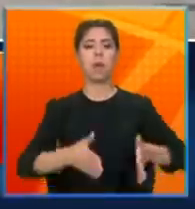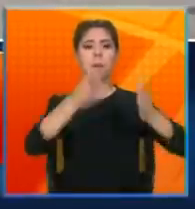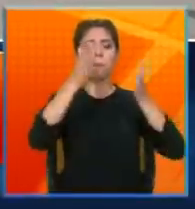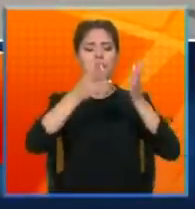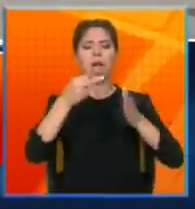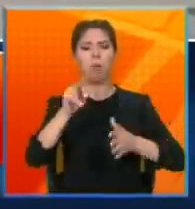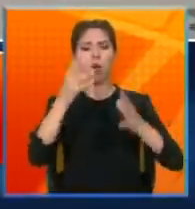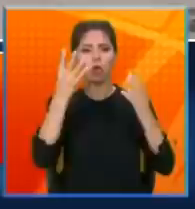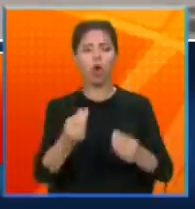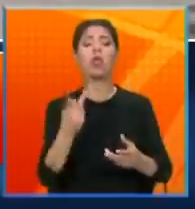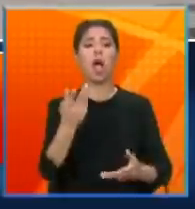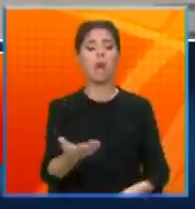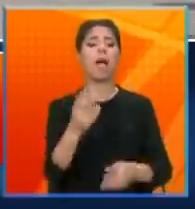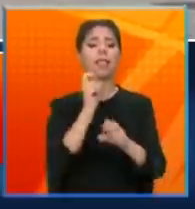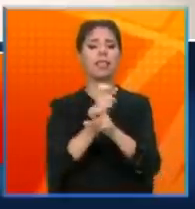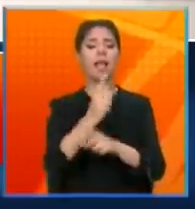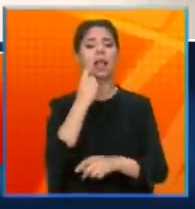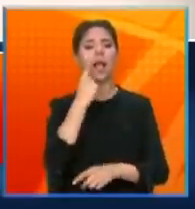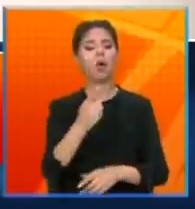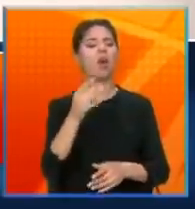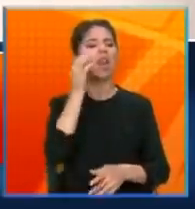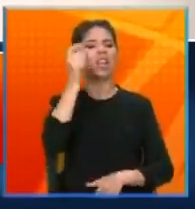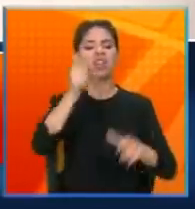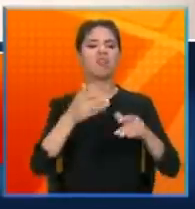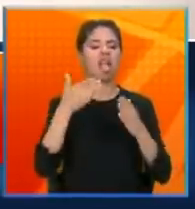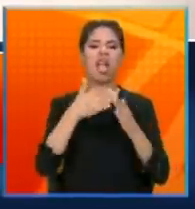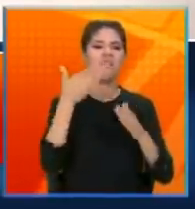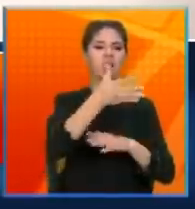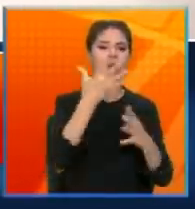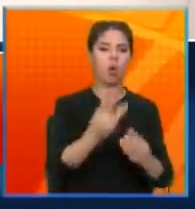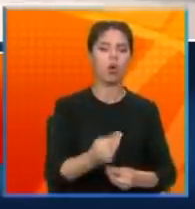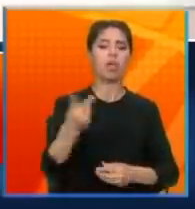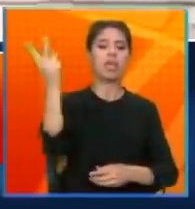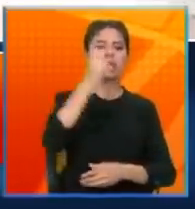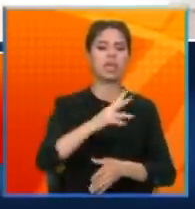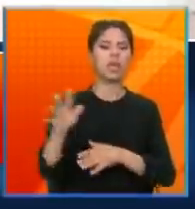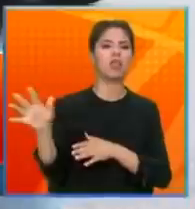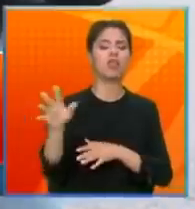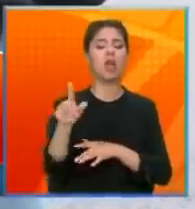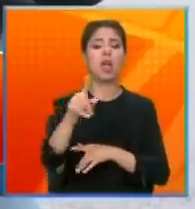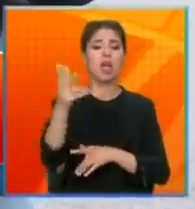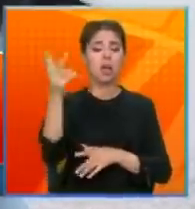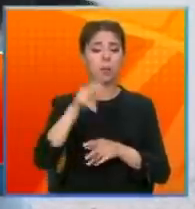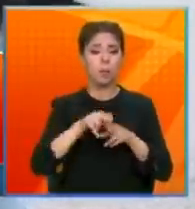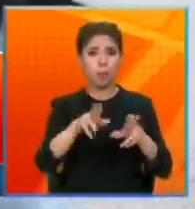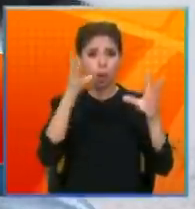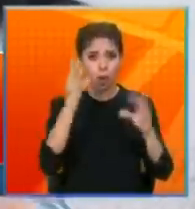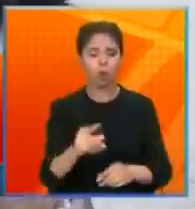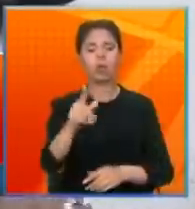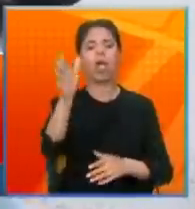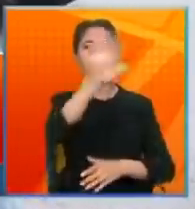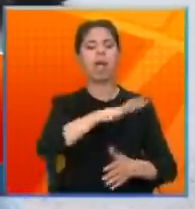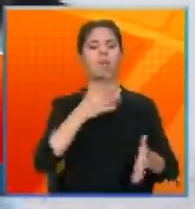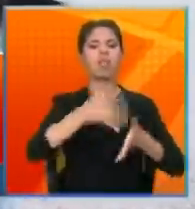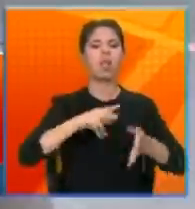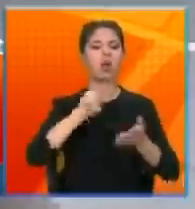Binalar boşaltıldı ama riske rağmen evlerine girenler oldu. İkinci sarsıntıyla da kendilerini dışarı attılar. Tekrar sesleri duyunca kötü bir